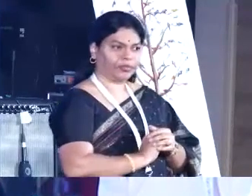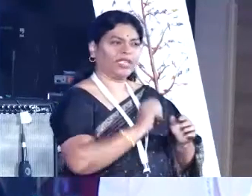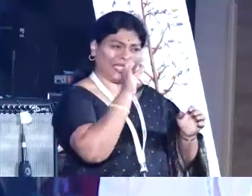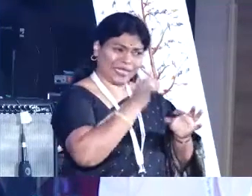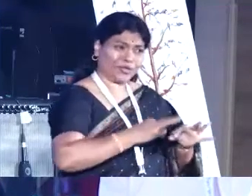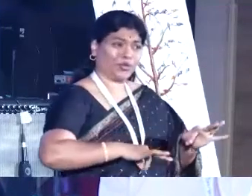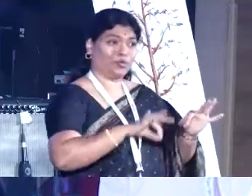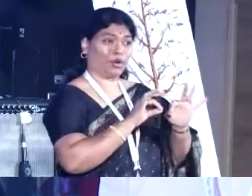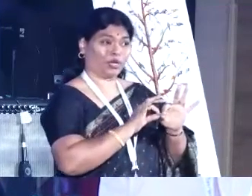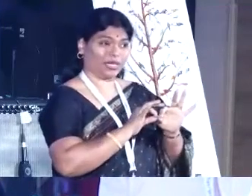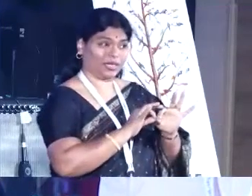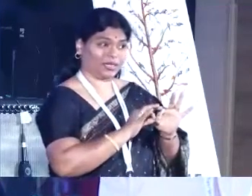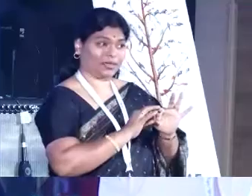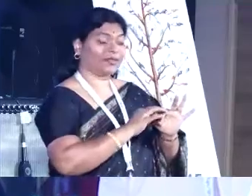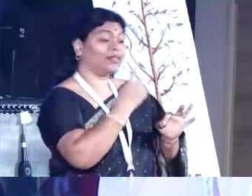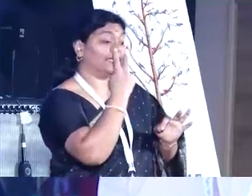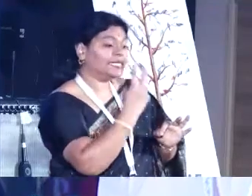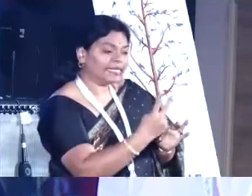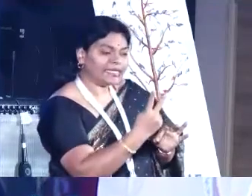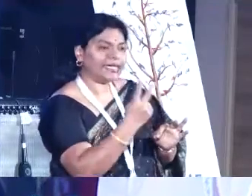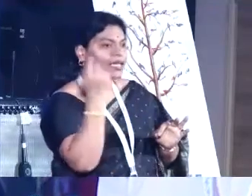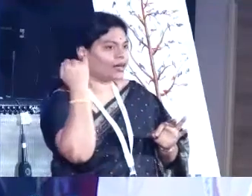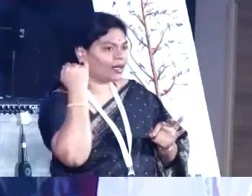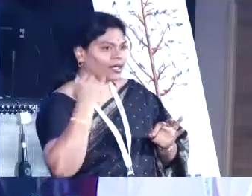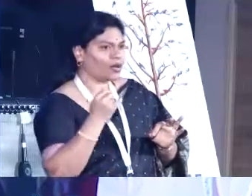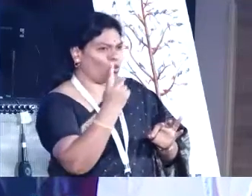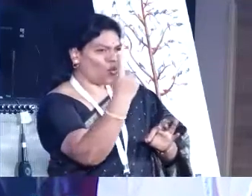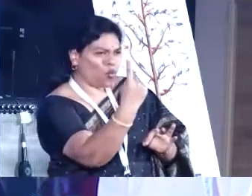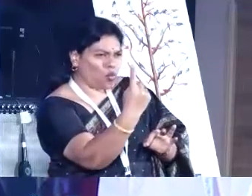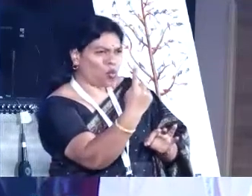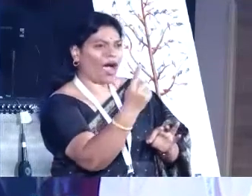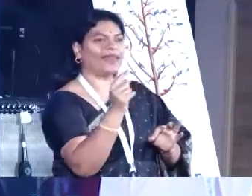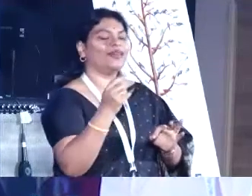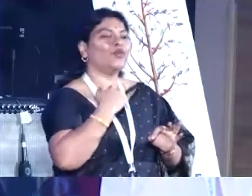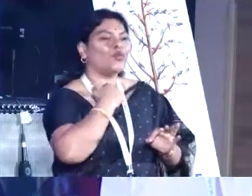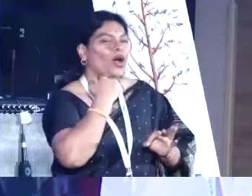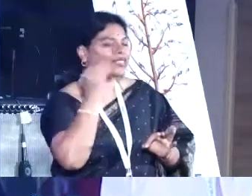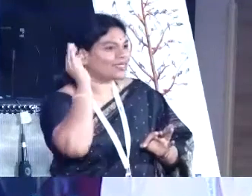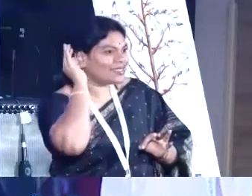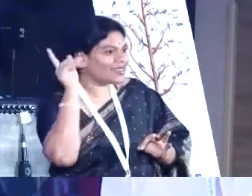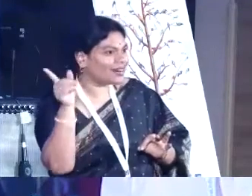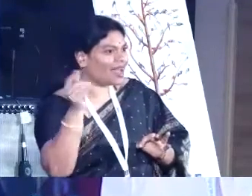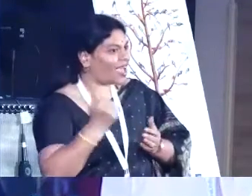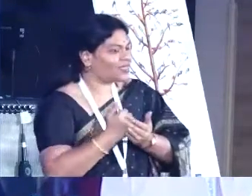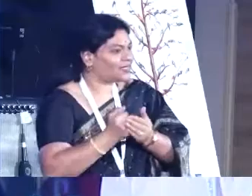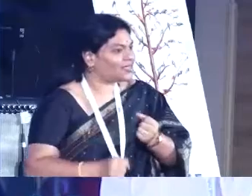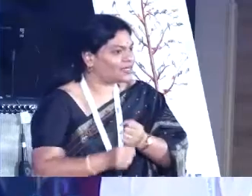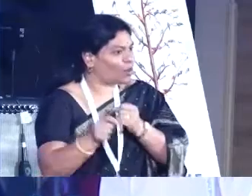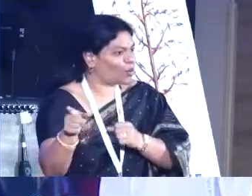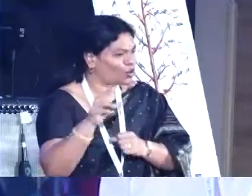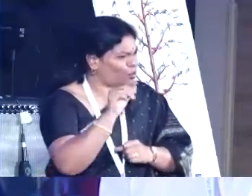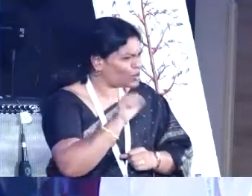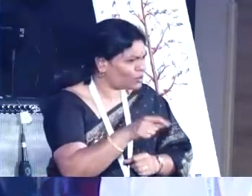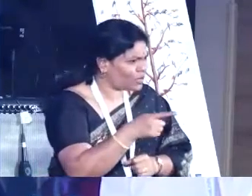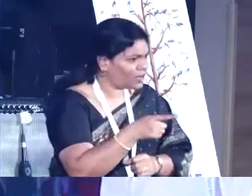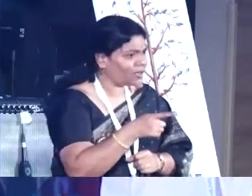ज़रूरी है क्या उन्हें अनदेखा करना? क्या आप उनकी एक आवाज़ नहीं सुन सकते? क्या उनकी आप एक आवाज़ नहीं बन